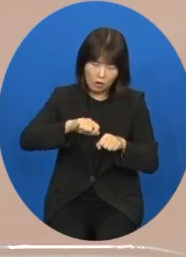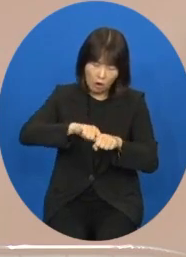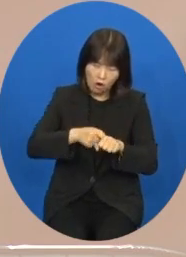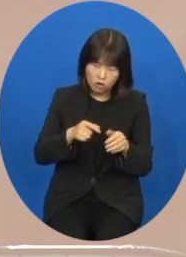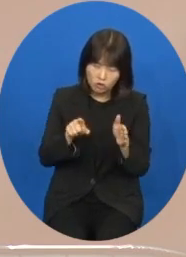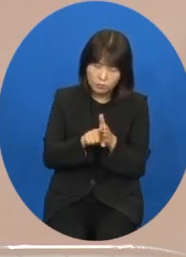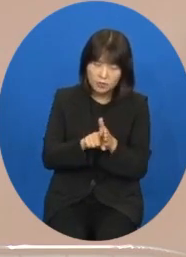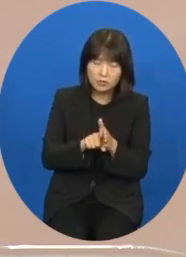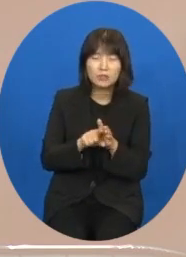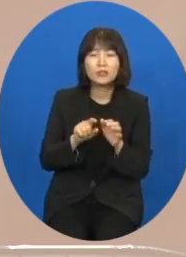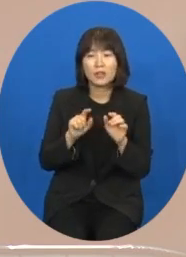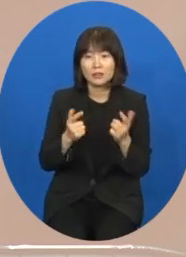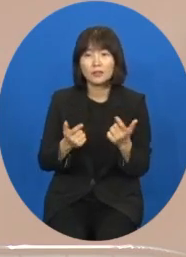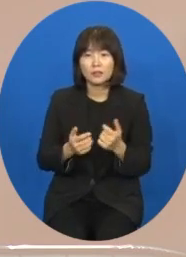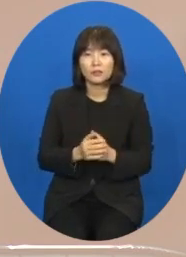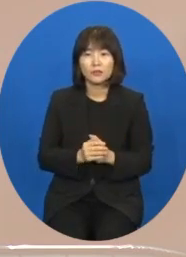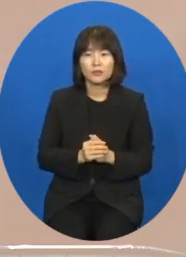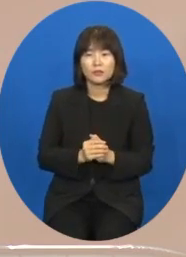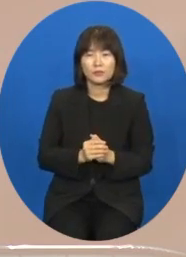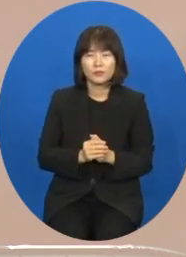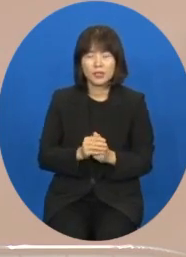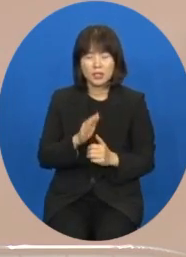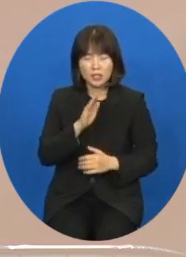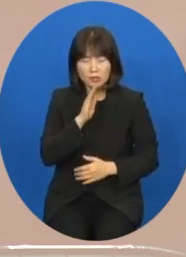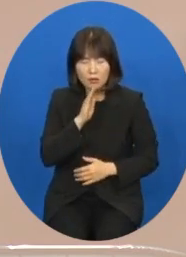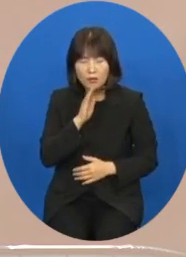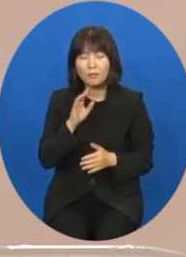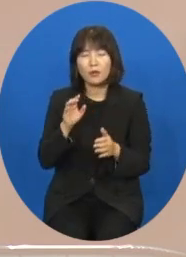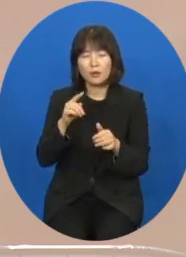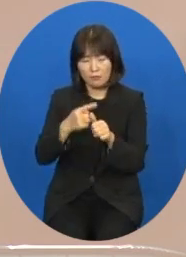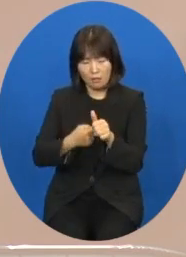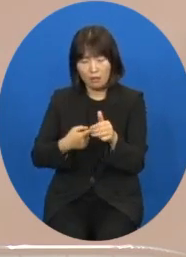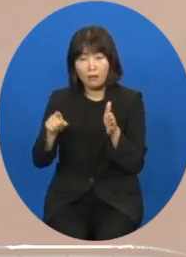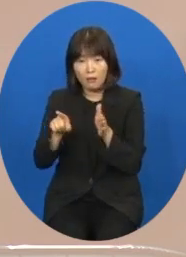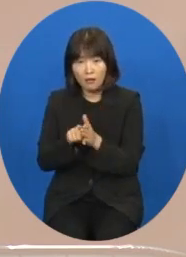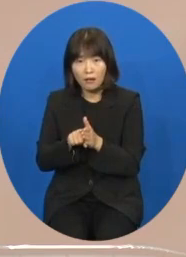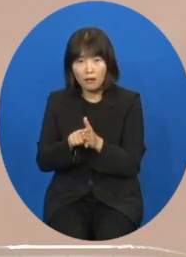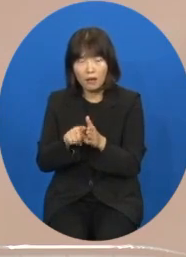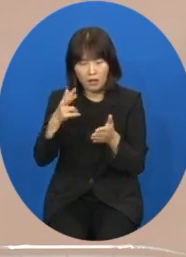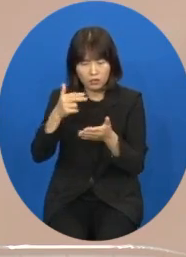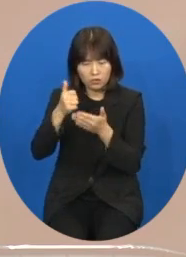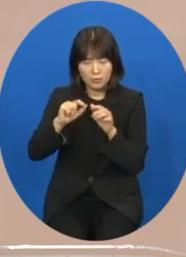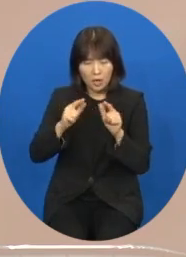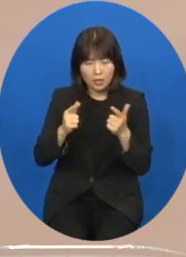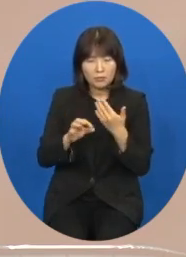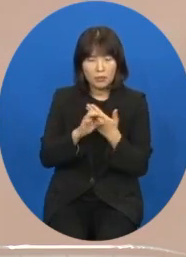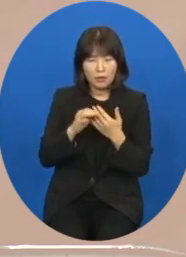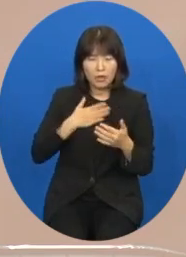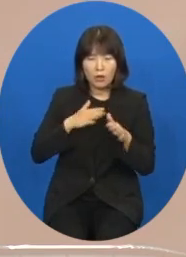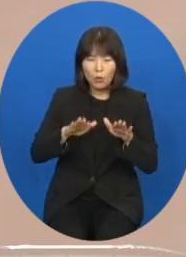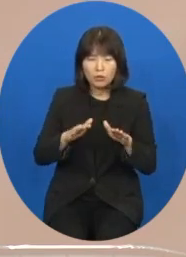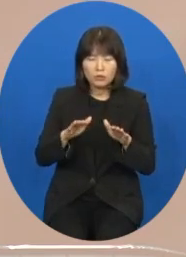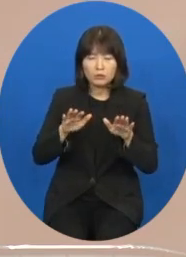건 아니에요. 정말 그렇다. 주님 아니면 내가 오늘 어떻게 여기 와